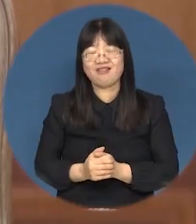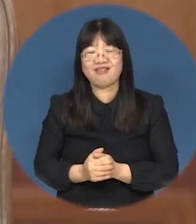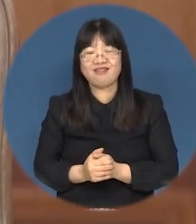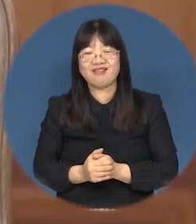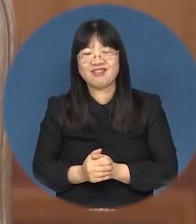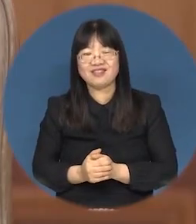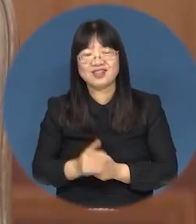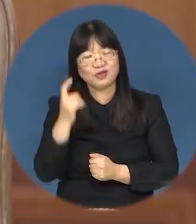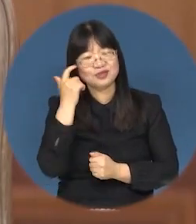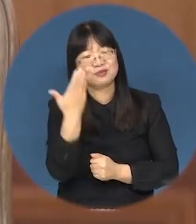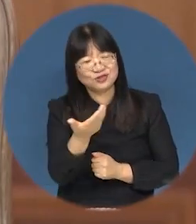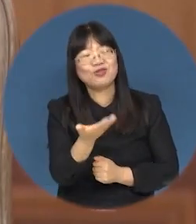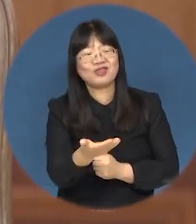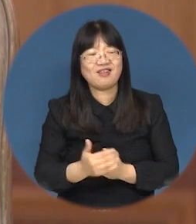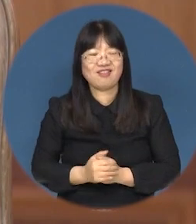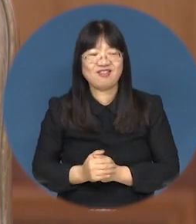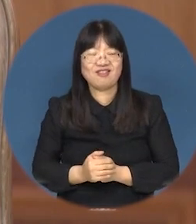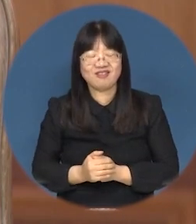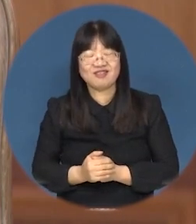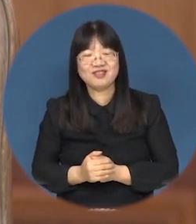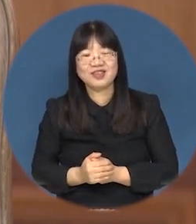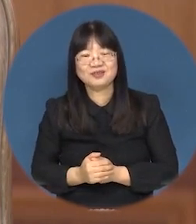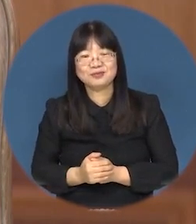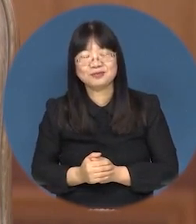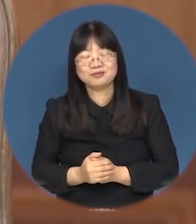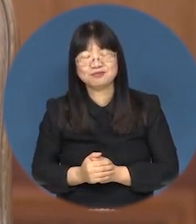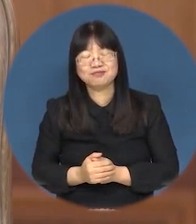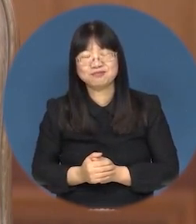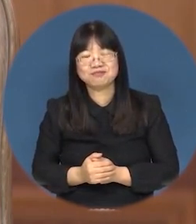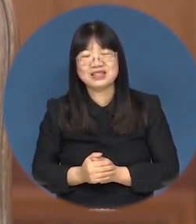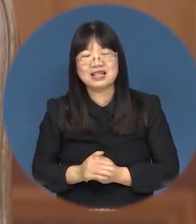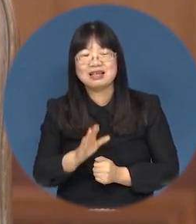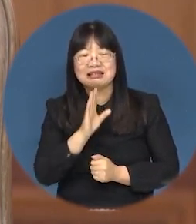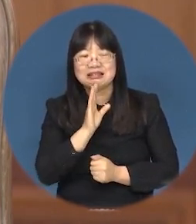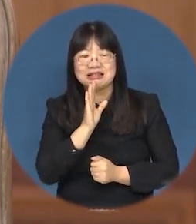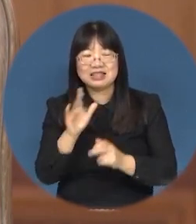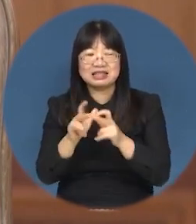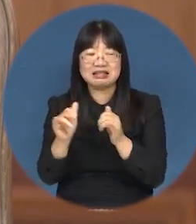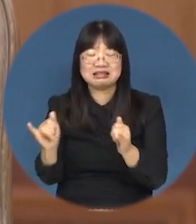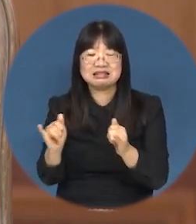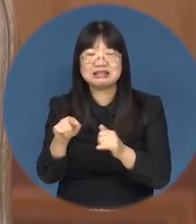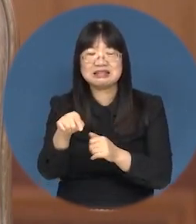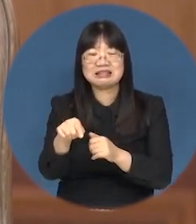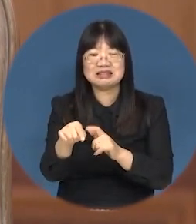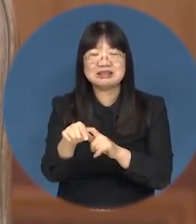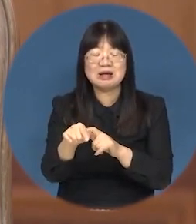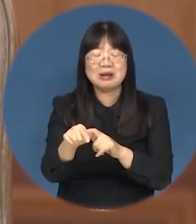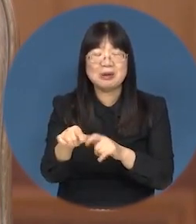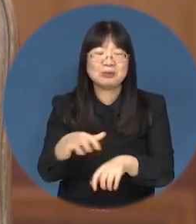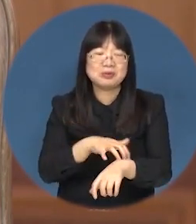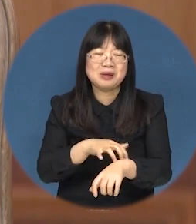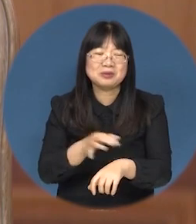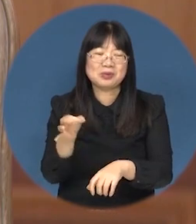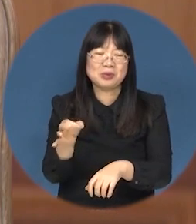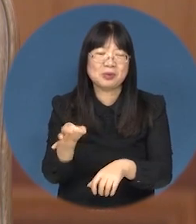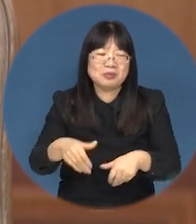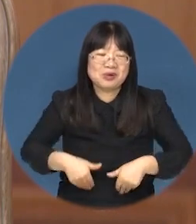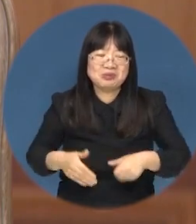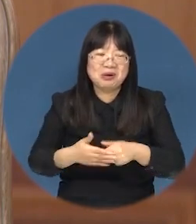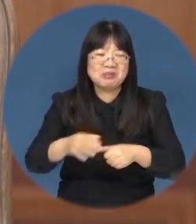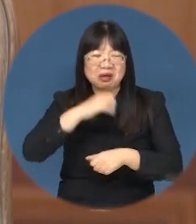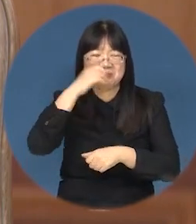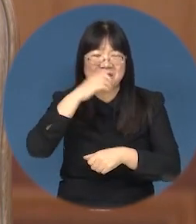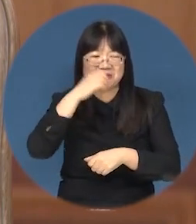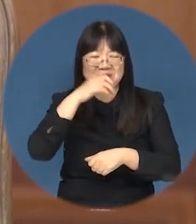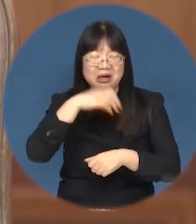그분들은 이제 그걸 하나 교환하려고 보면 돈이 많은 돈이 들어가니까 좀 불편하더라고 붕대 감고 써버리고 막 아. 이런 상황이거든요.